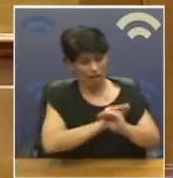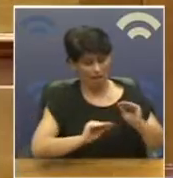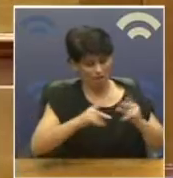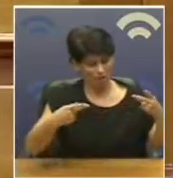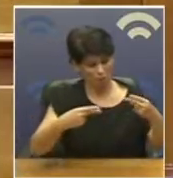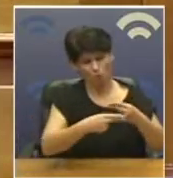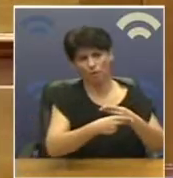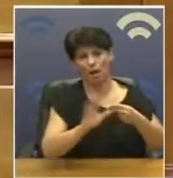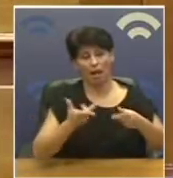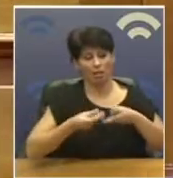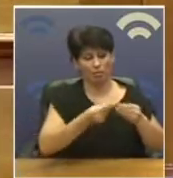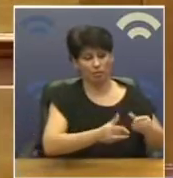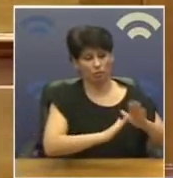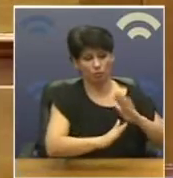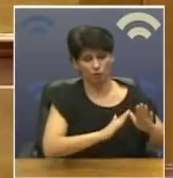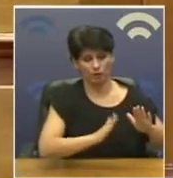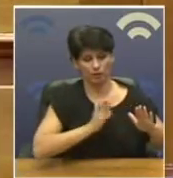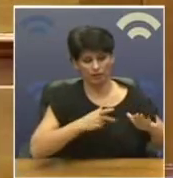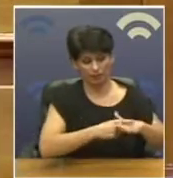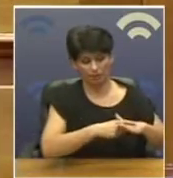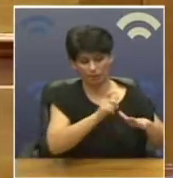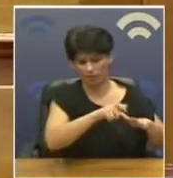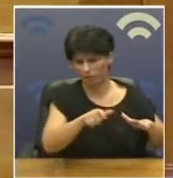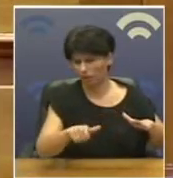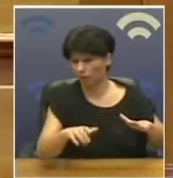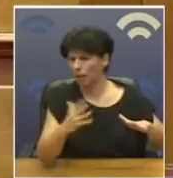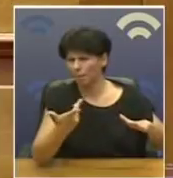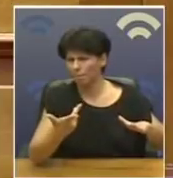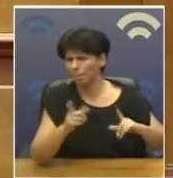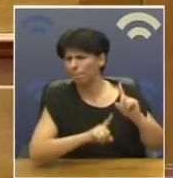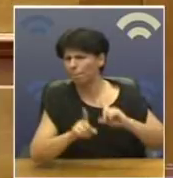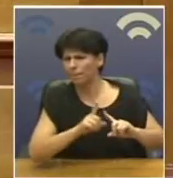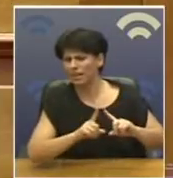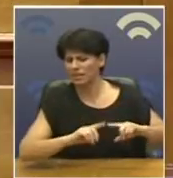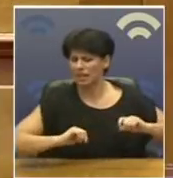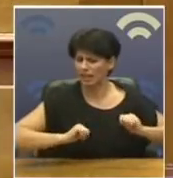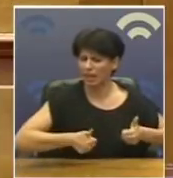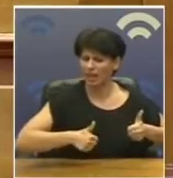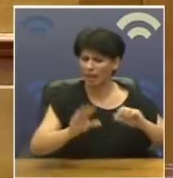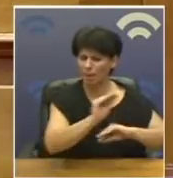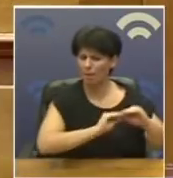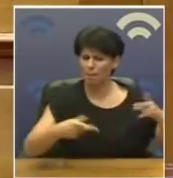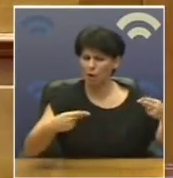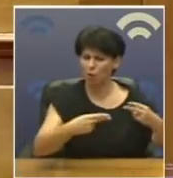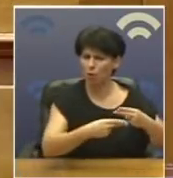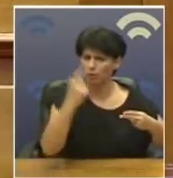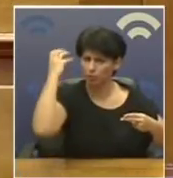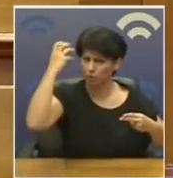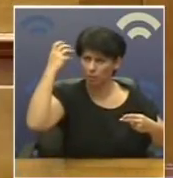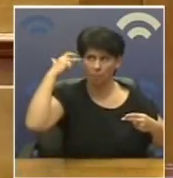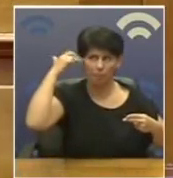δώσουμε ασυλία στα τραπεζικά στελέχη. Ποιες είναι αυτές οι γενναίες αναδιαρθρώσεις που έχετε στο μυαλό σας και οι οποίες πιθανόν να